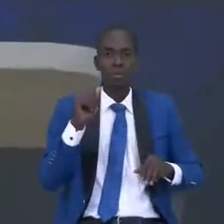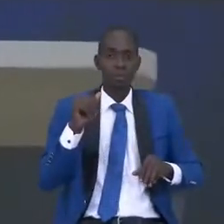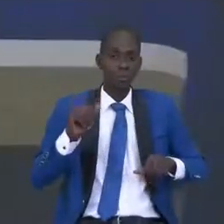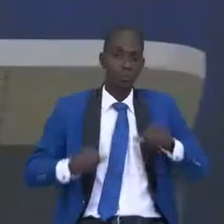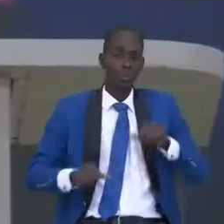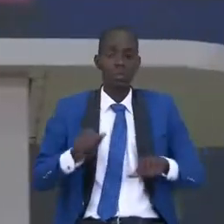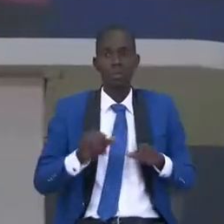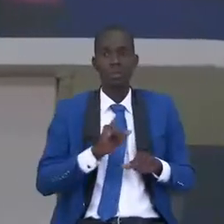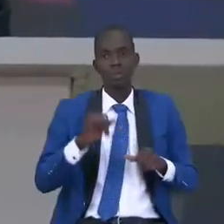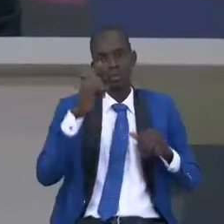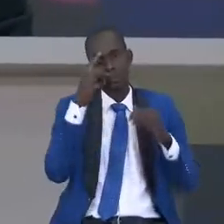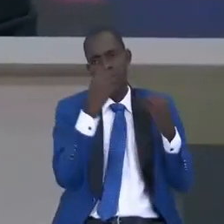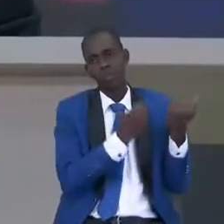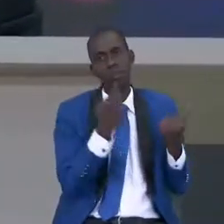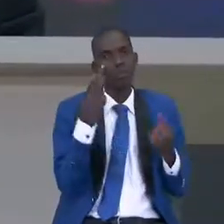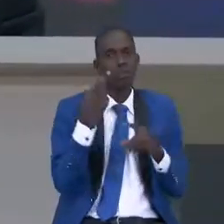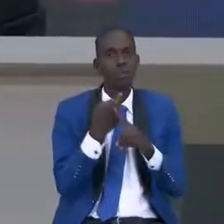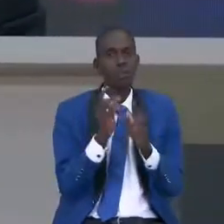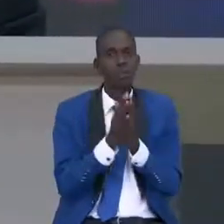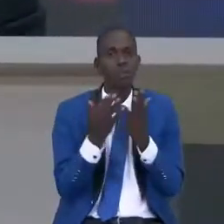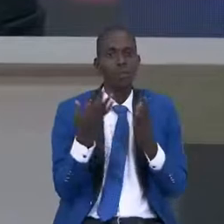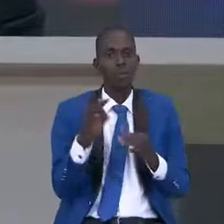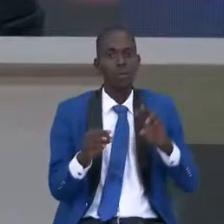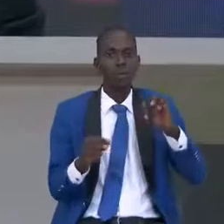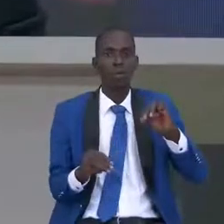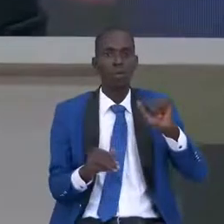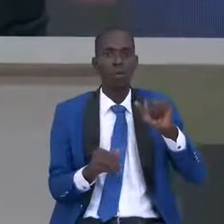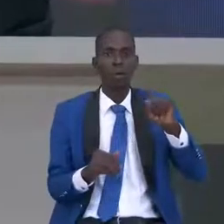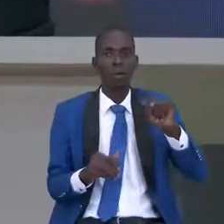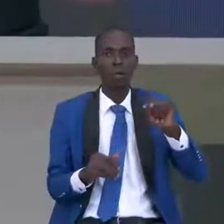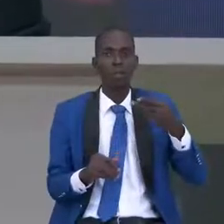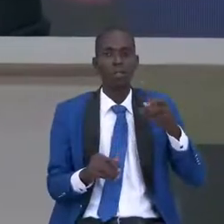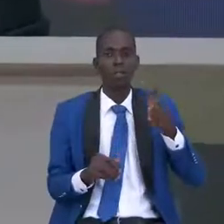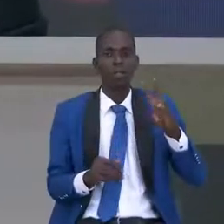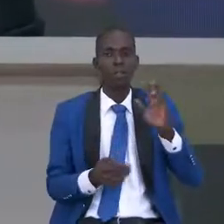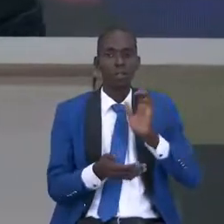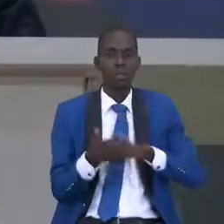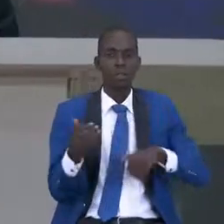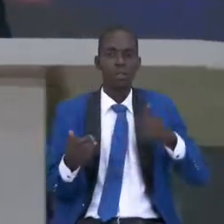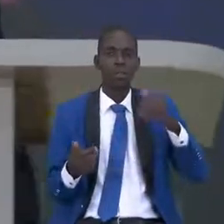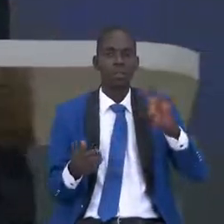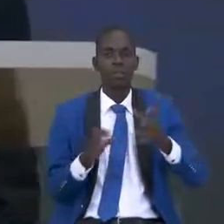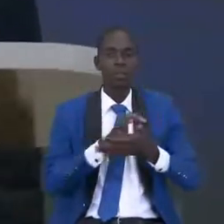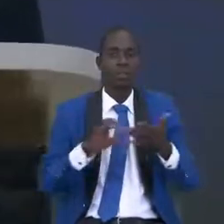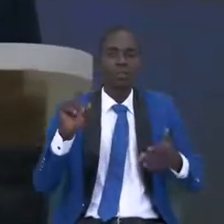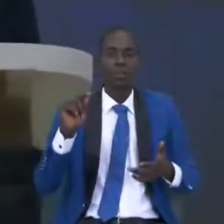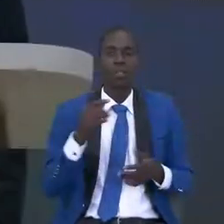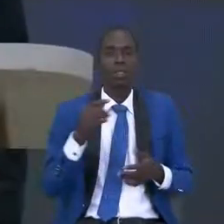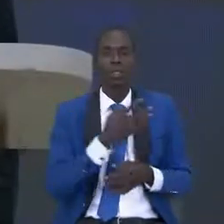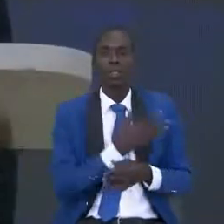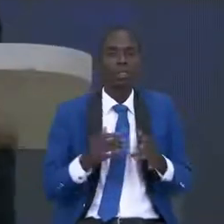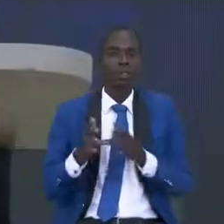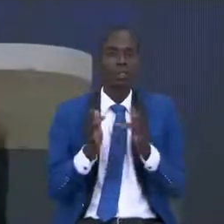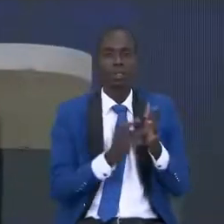Matthieu, au chapitre 17, verset 20,